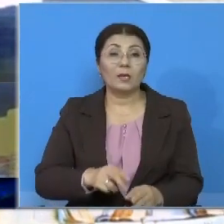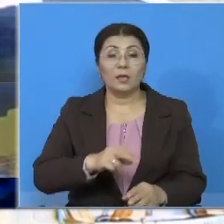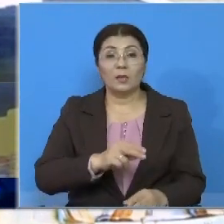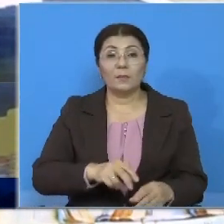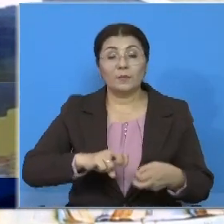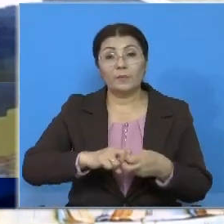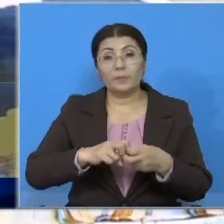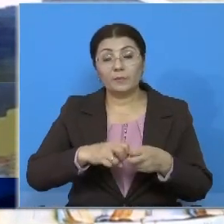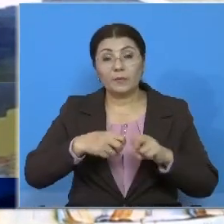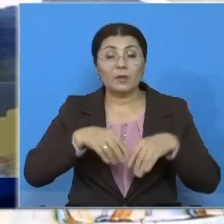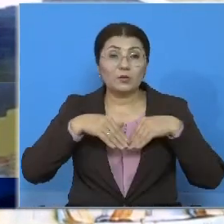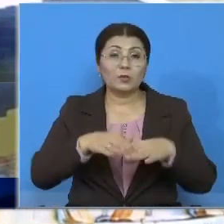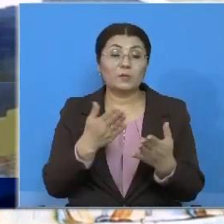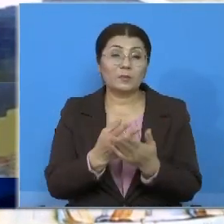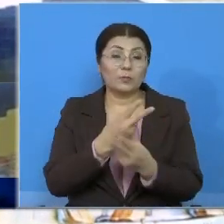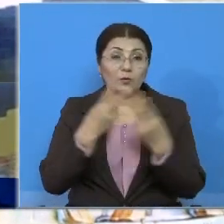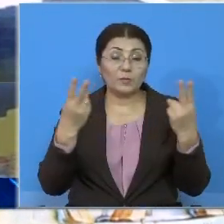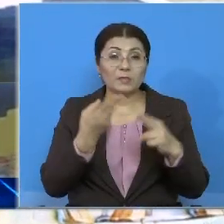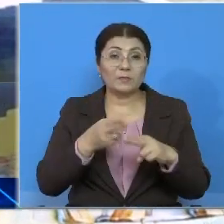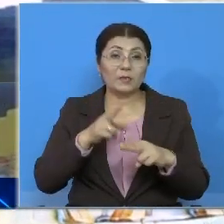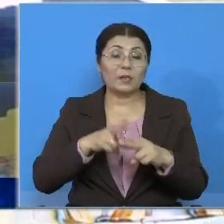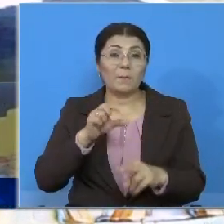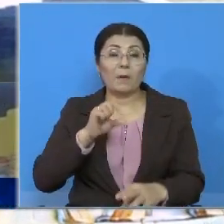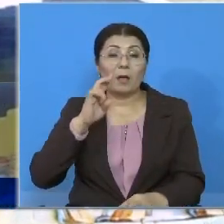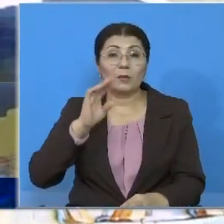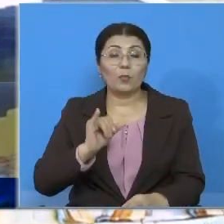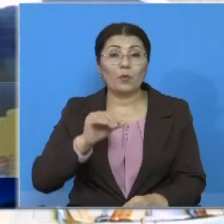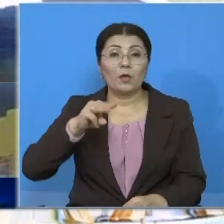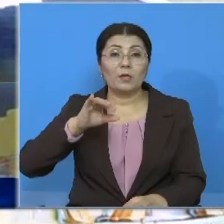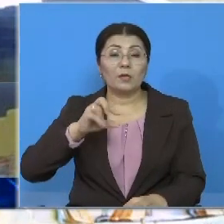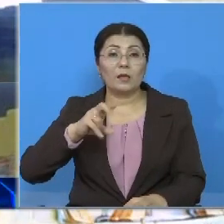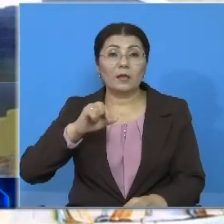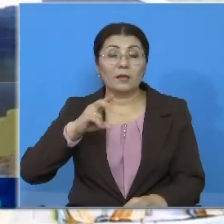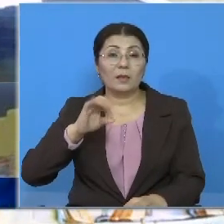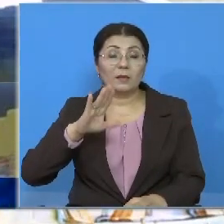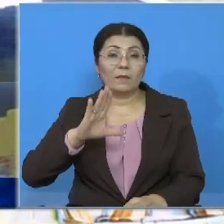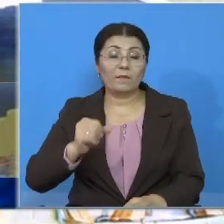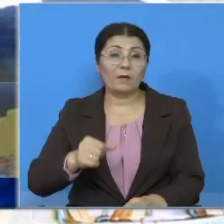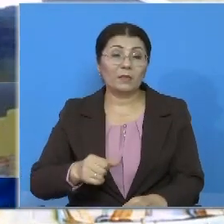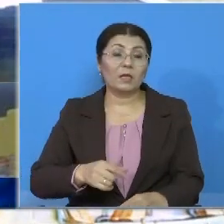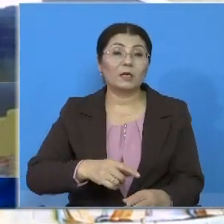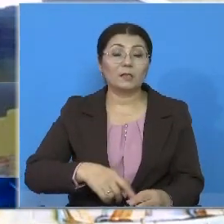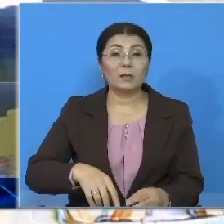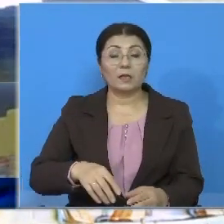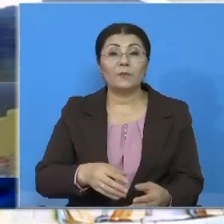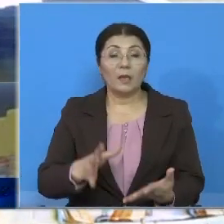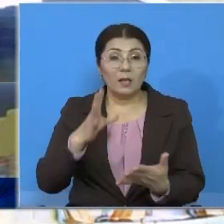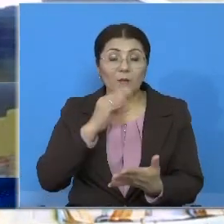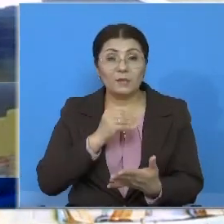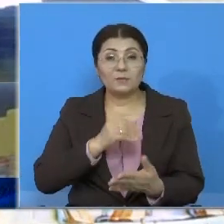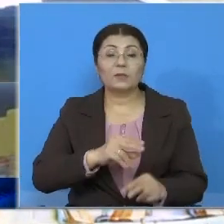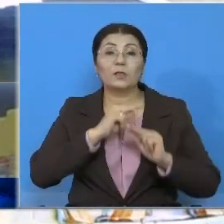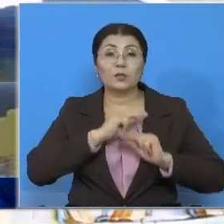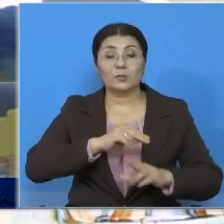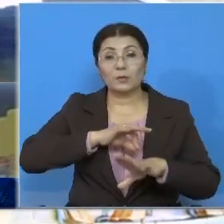көп болды. Бану Тілегенованы көрген кезде ол кісіден тек алға жылжуға деген құлшынысты байқадық. Бұл істі сәтті жүзеге асыратынына сенім